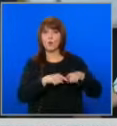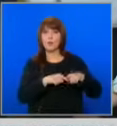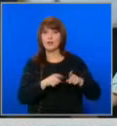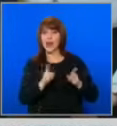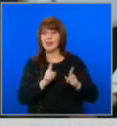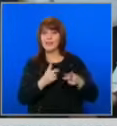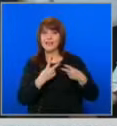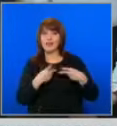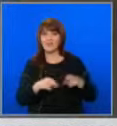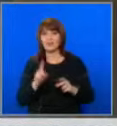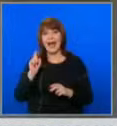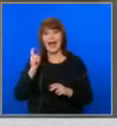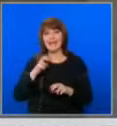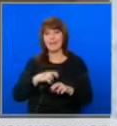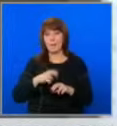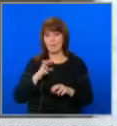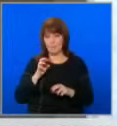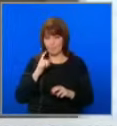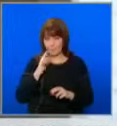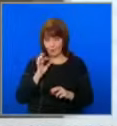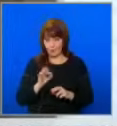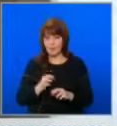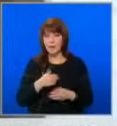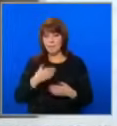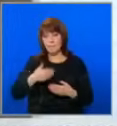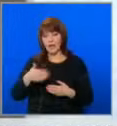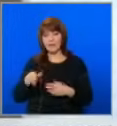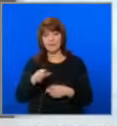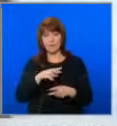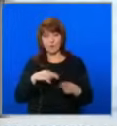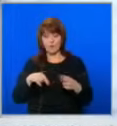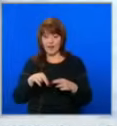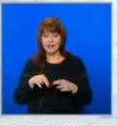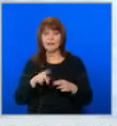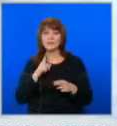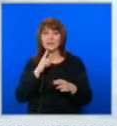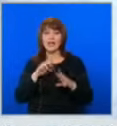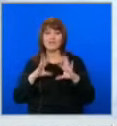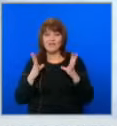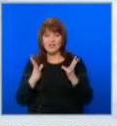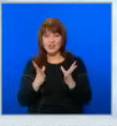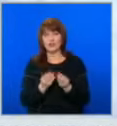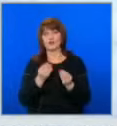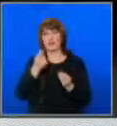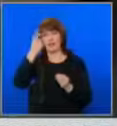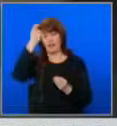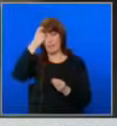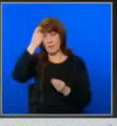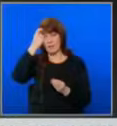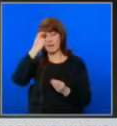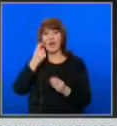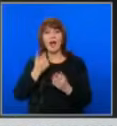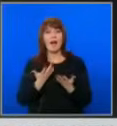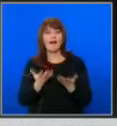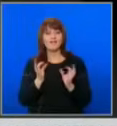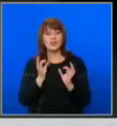връщала в гдбоб и сега поредната възложена проверка ще търси не само в гдбоб а във всички структури на мвр какви сигнали